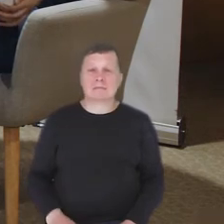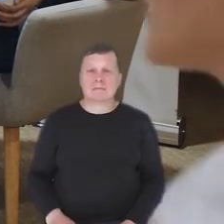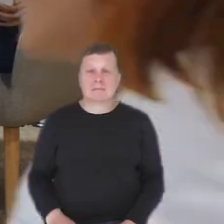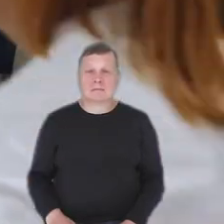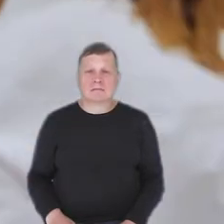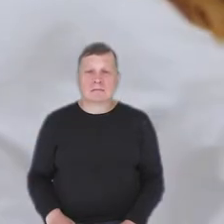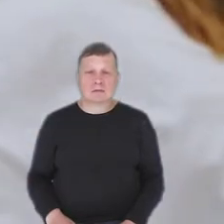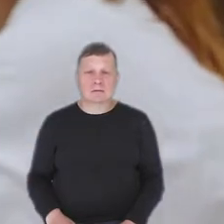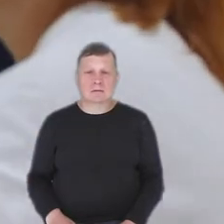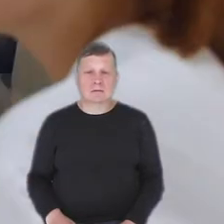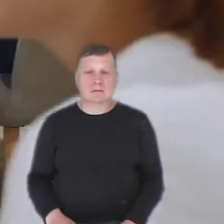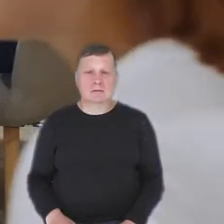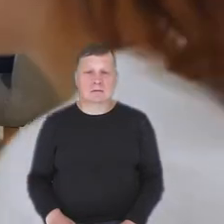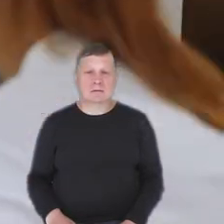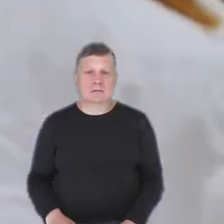Nagranie.